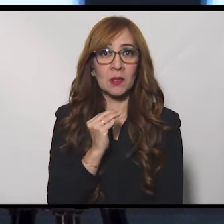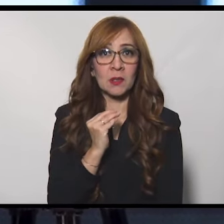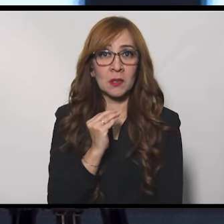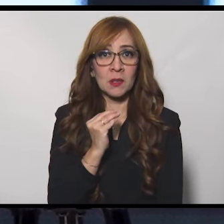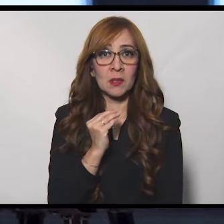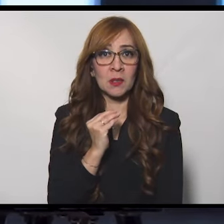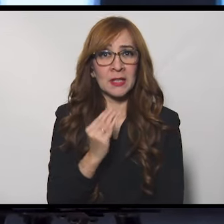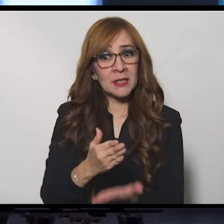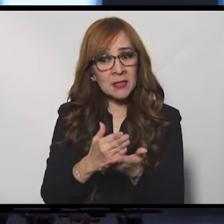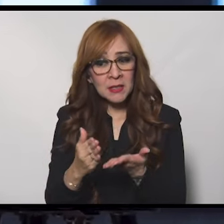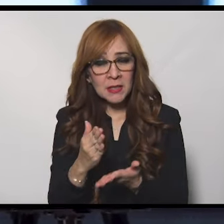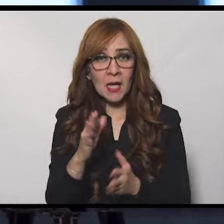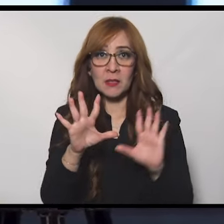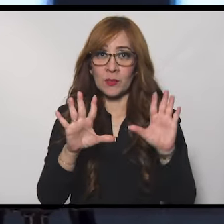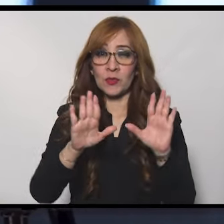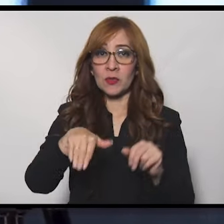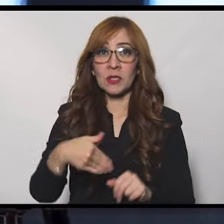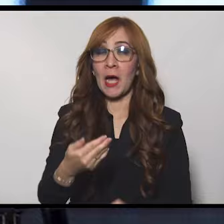tinggal 10 tahun lagi.